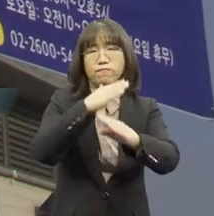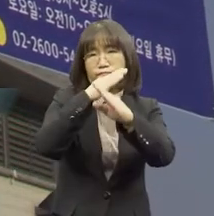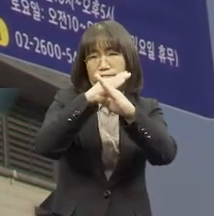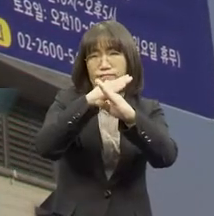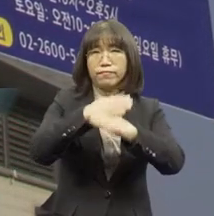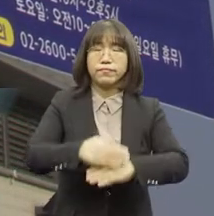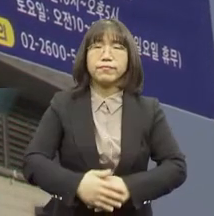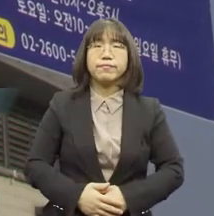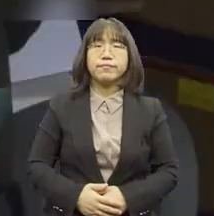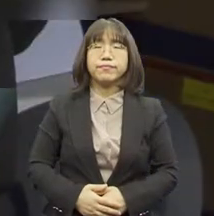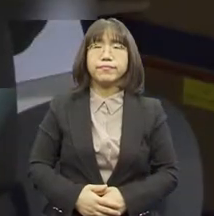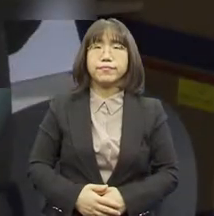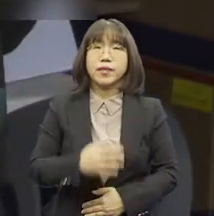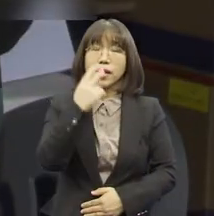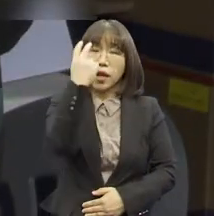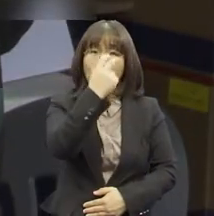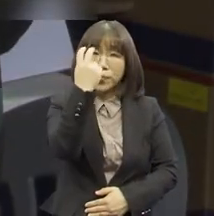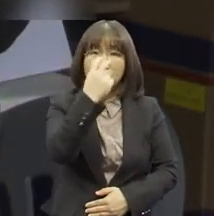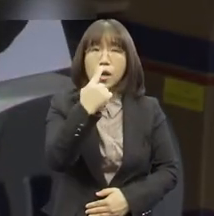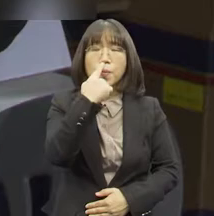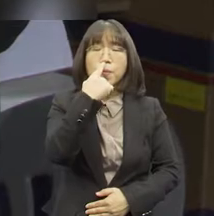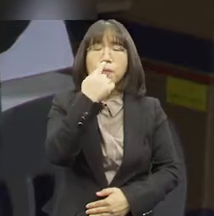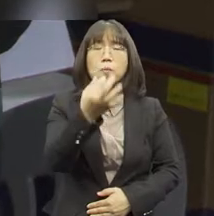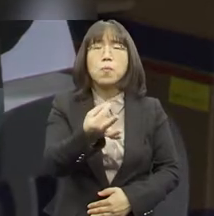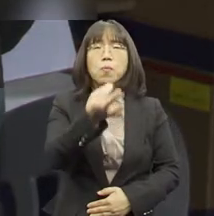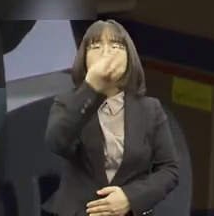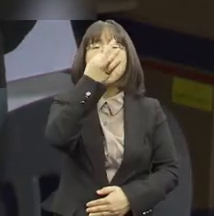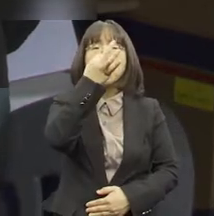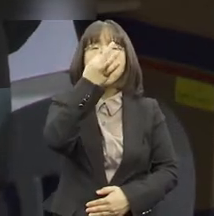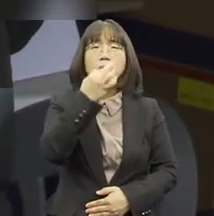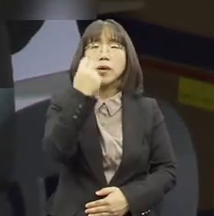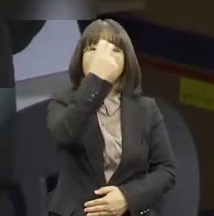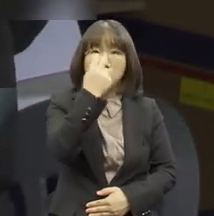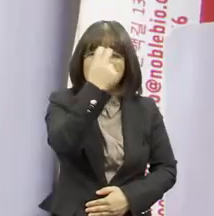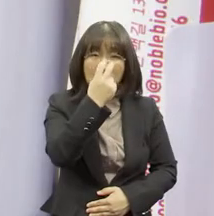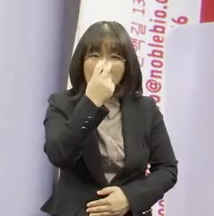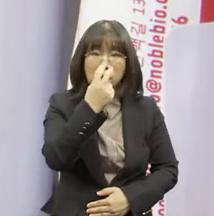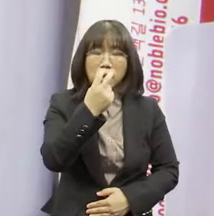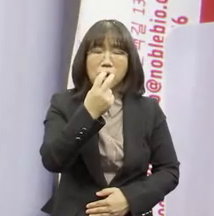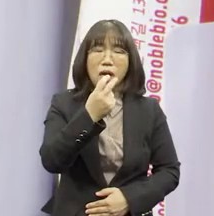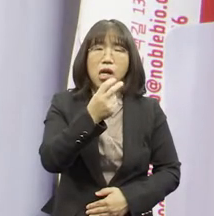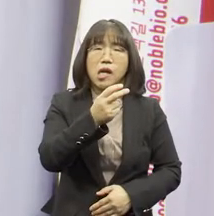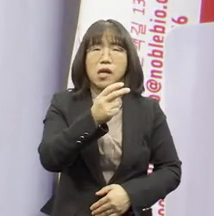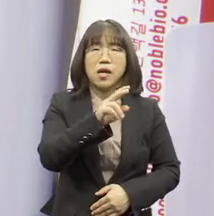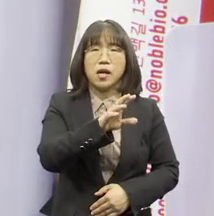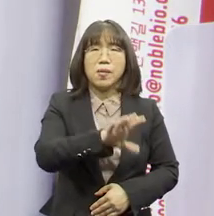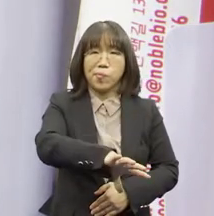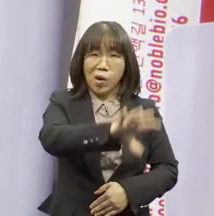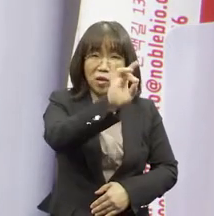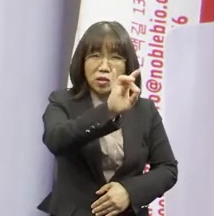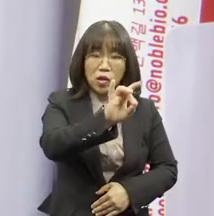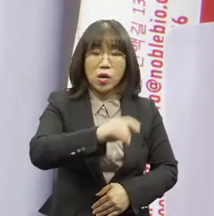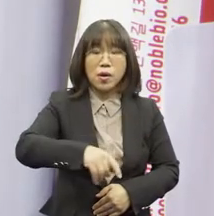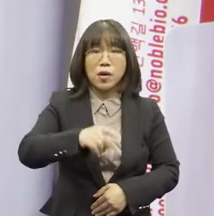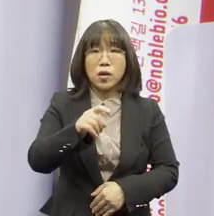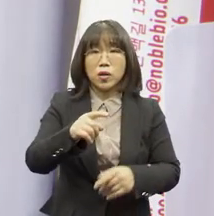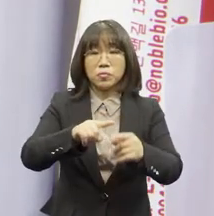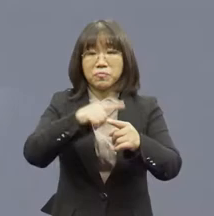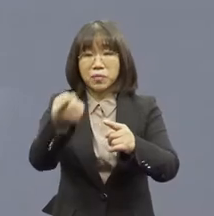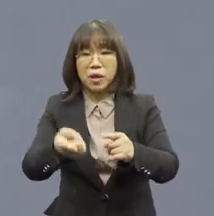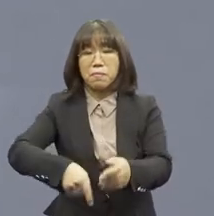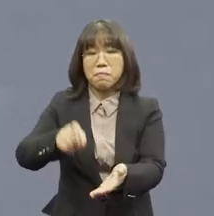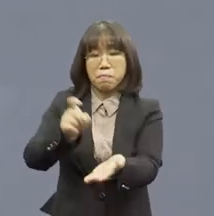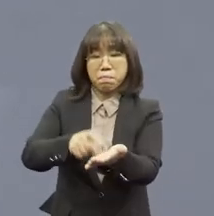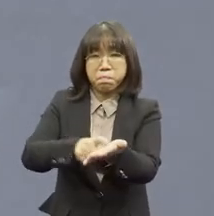일요일에는 운영하지 않습니다 검사는 콧속에 면봉을 넣어 검사 않은 비인 도 도마에 pcr 검사를 중심으로